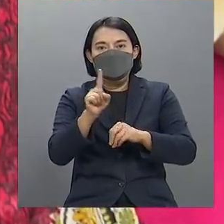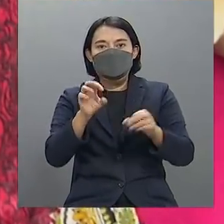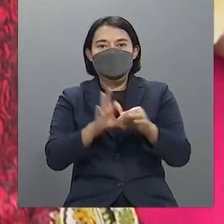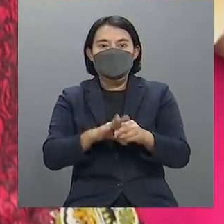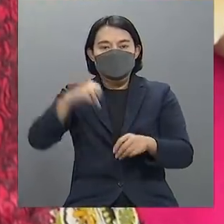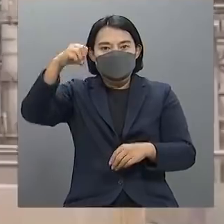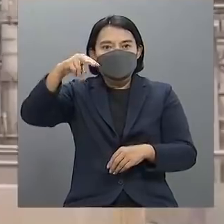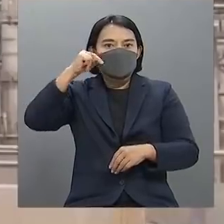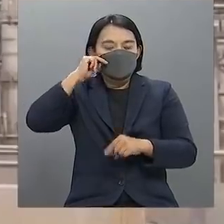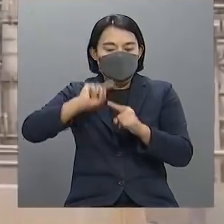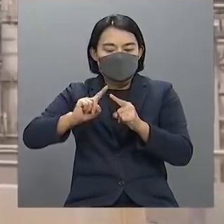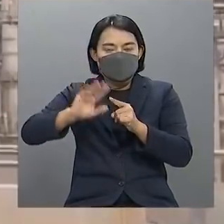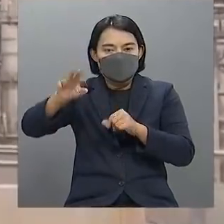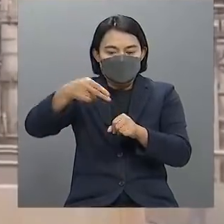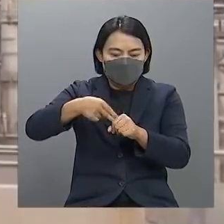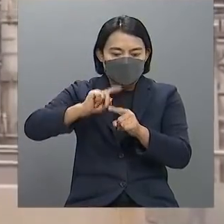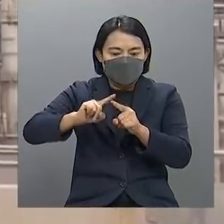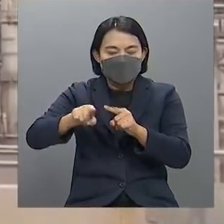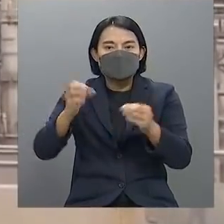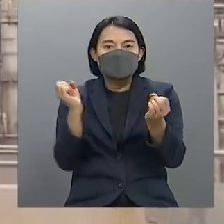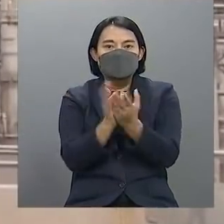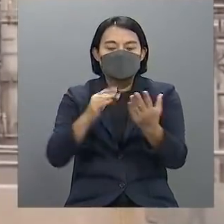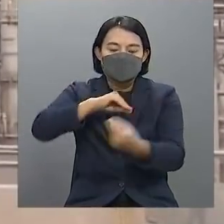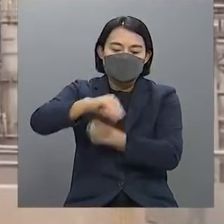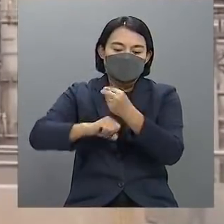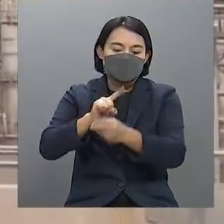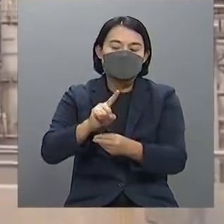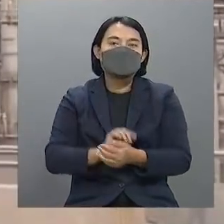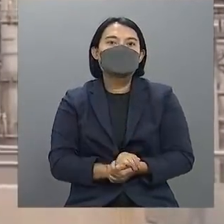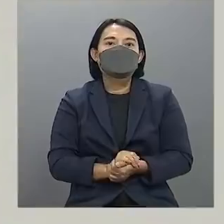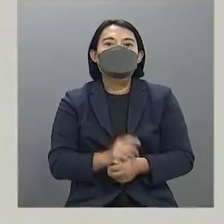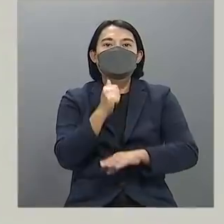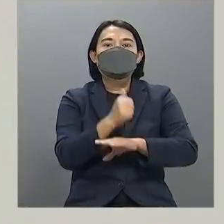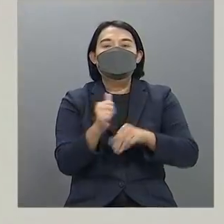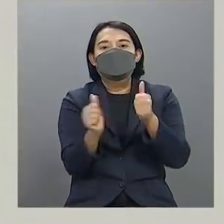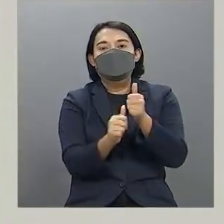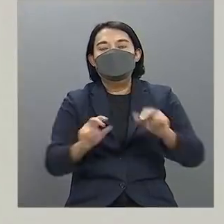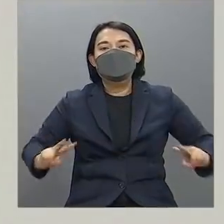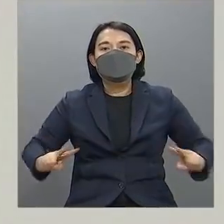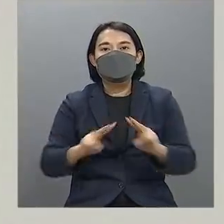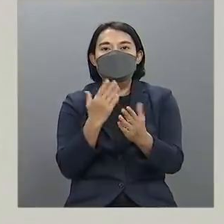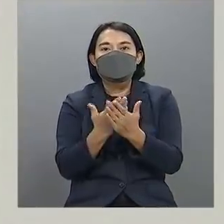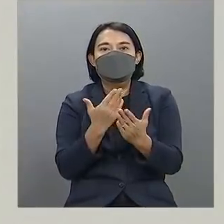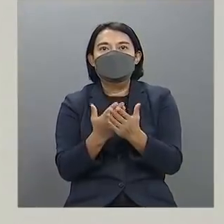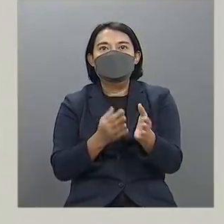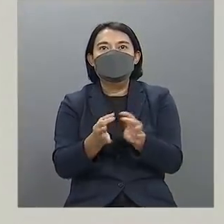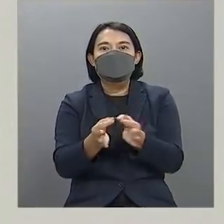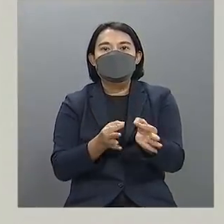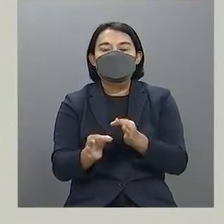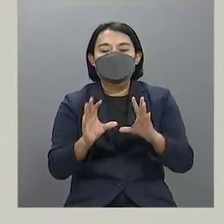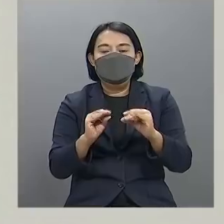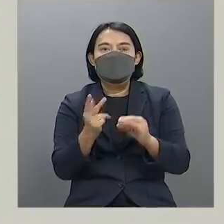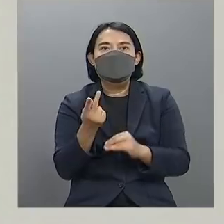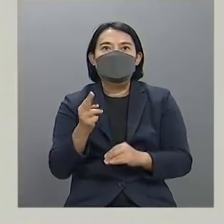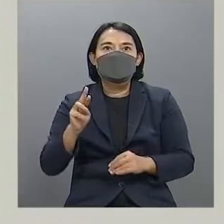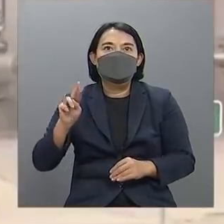ต่อสภาพเศรษฐกิจคุณสันติพร้อมพัฒน์รัฐมนตรีช่วยว่าการกระทรวงการคลังก็บอกว่าในการประชุมครม.นายกพูดบ